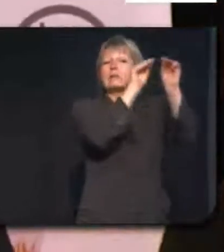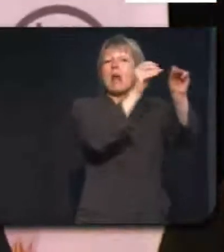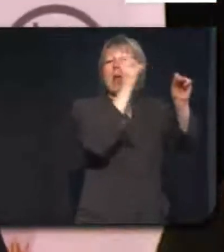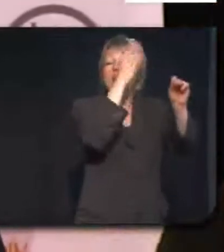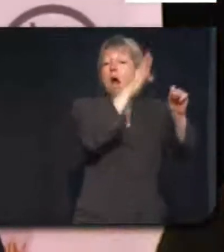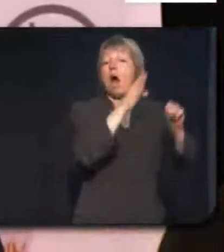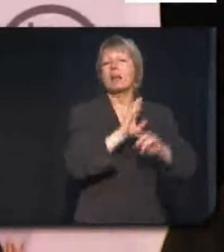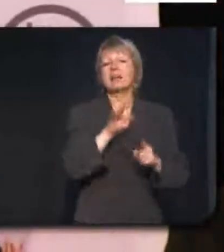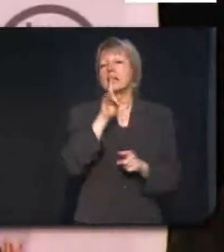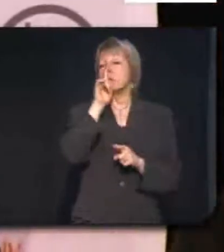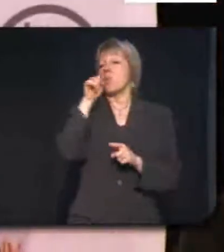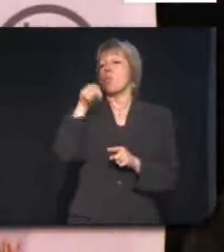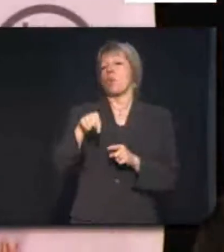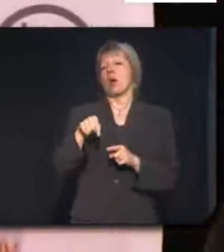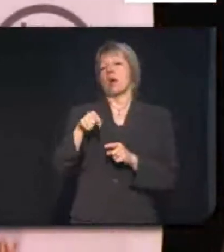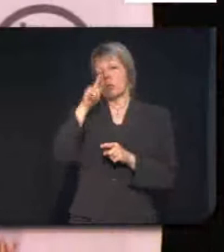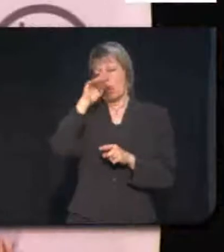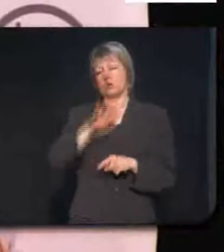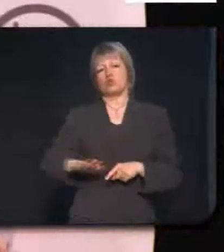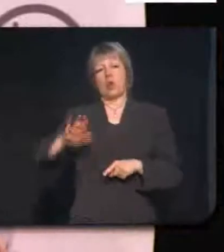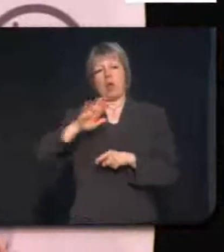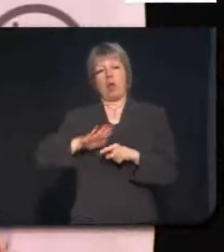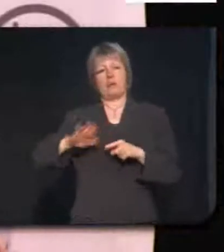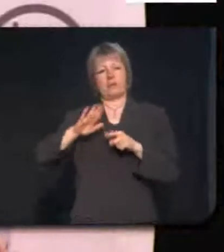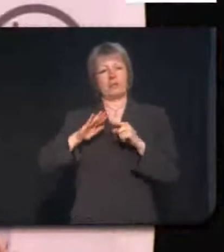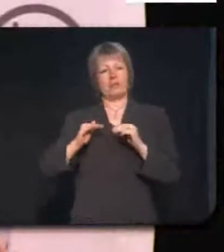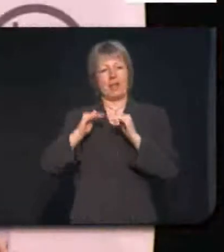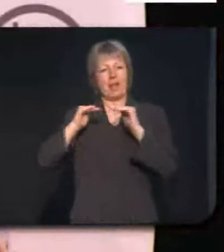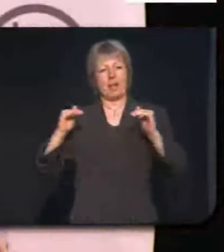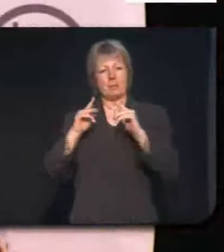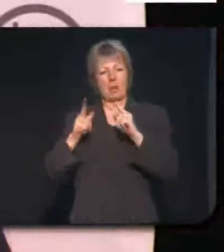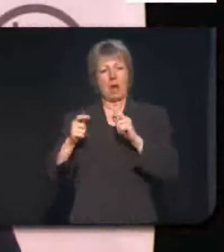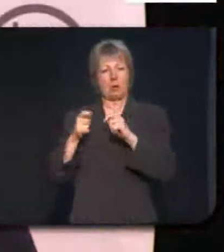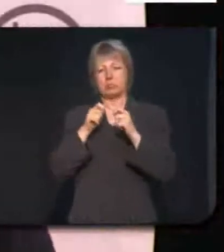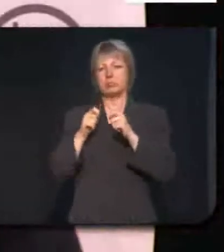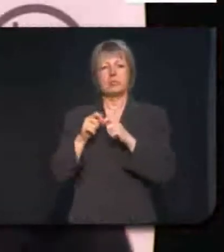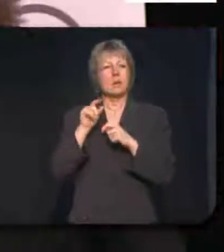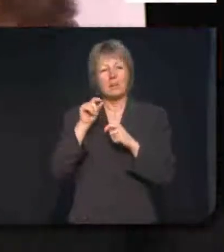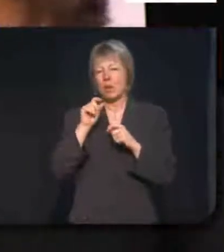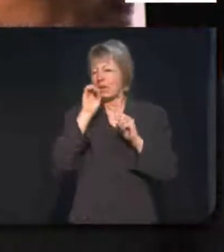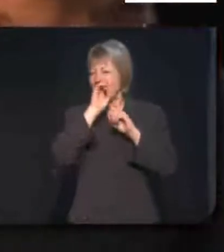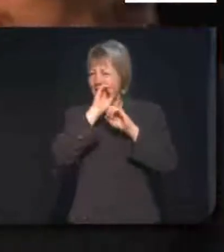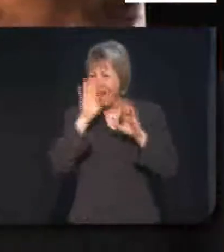Doktor wollen ist für mich eine wesentliche Aussage und auch eine Abgrenzung von anderen Parteien